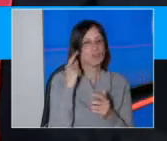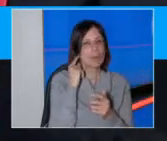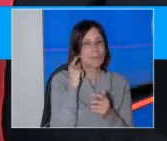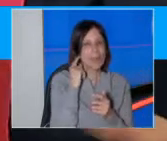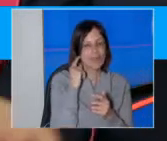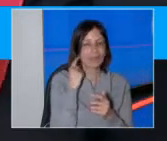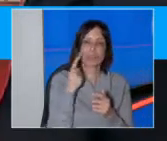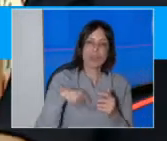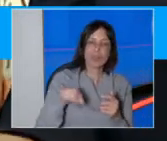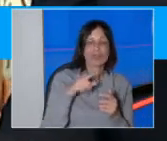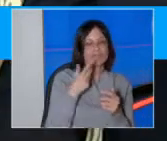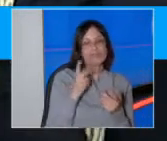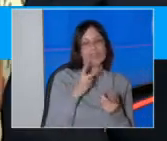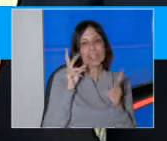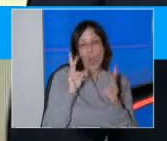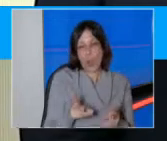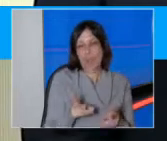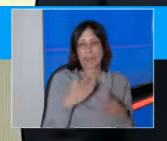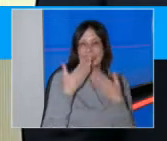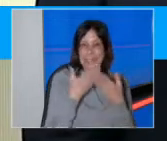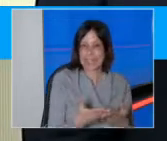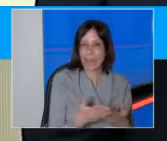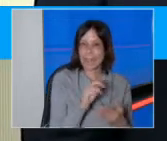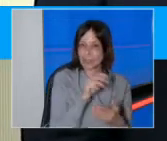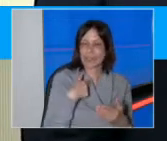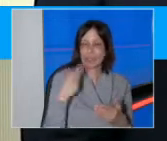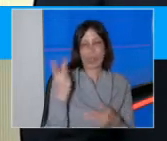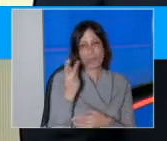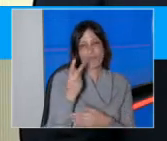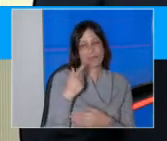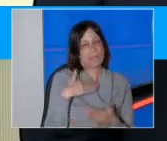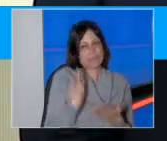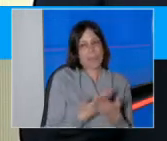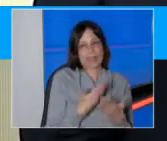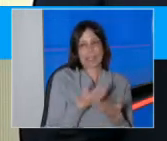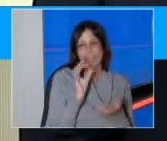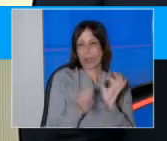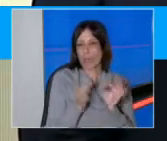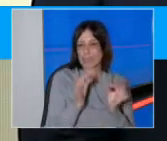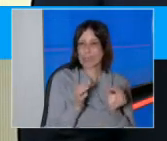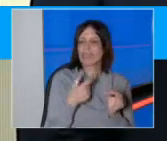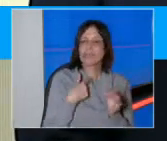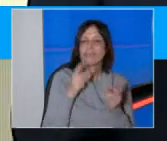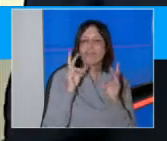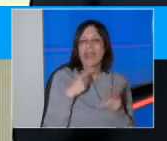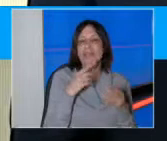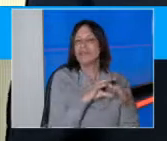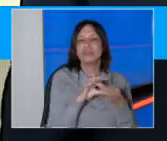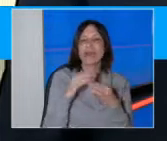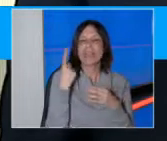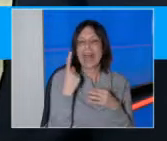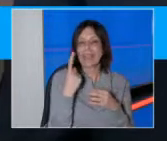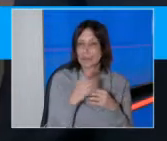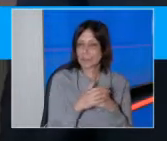אותנו ושומע אותנו, ויכולים להסתייע בעניין הזה, אז אנחנו כמובן ממליצים, עורכת הדין. כן, עודית, אני מתרשה לי עוד משפט ממש אחד. ממש